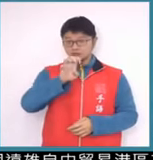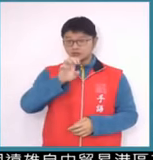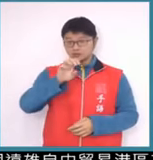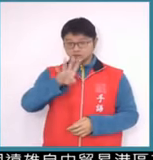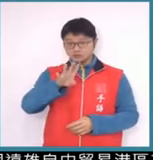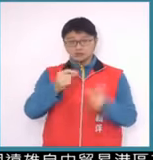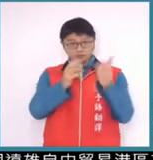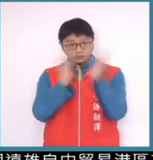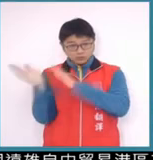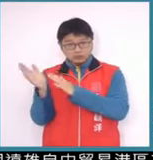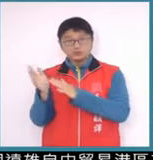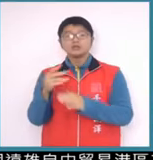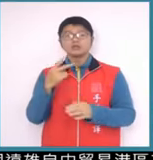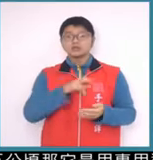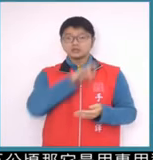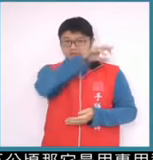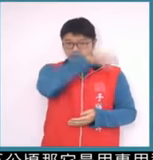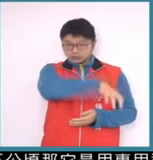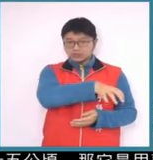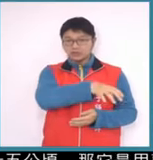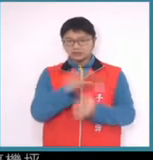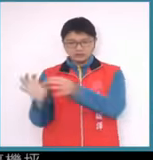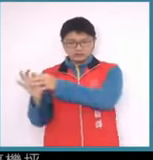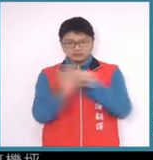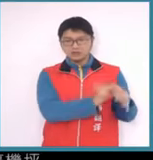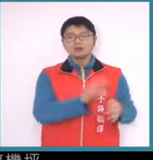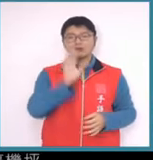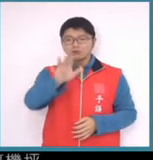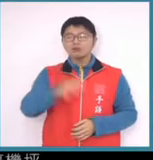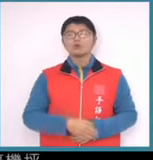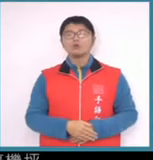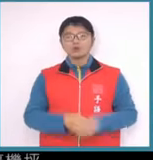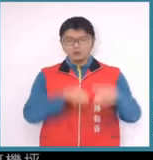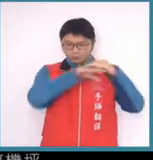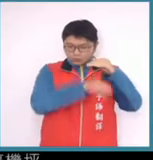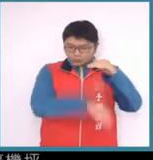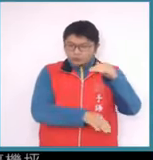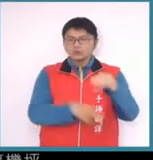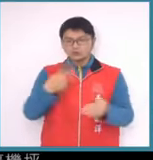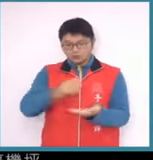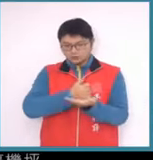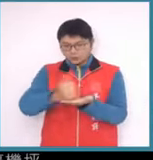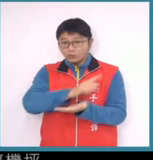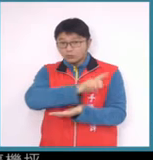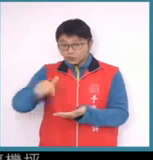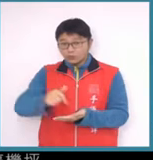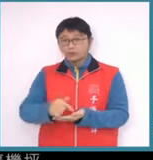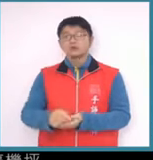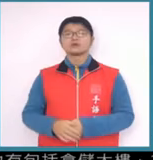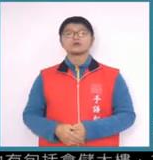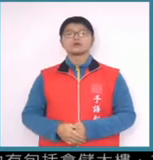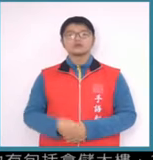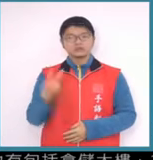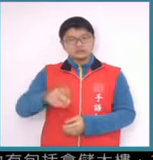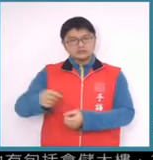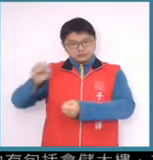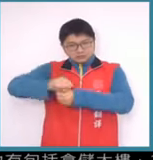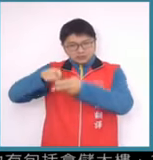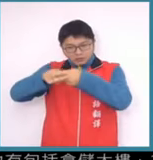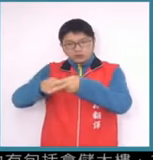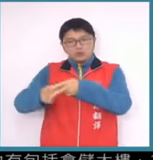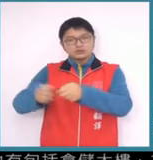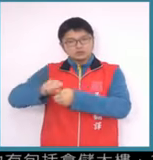接到机场的停机坪，那它有包括仓储大楼、货运站、物流区、这个加值区。那